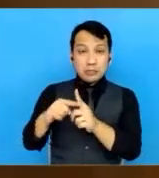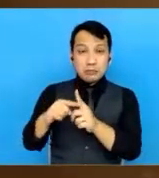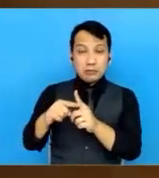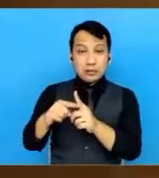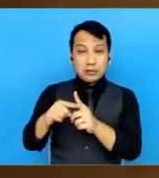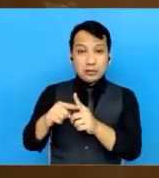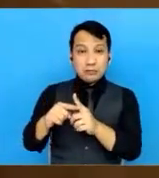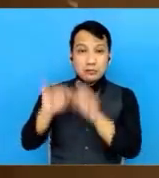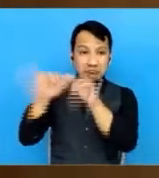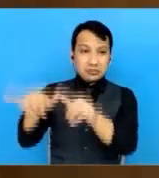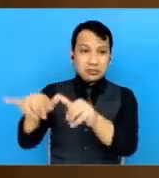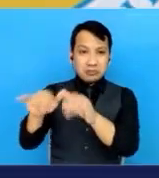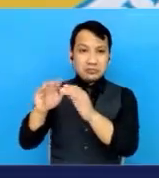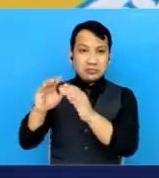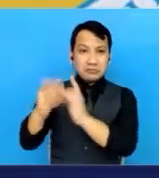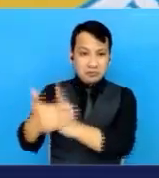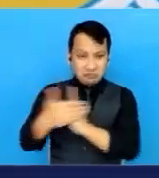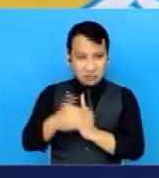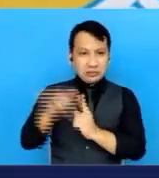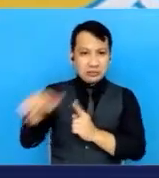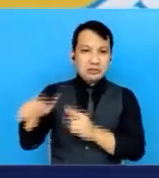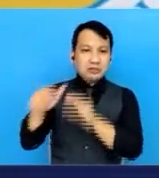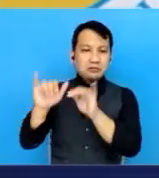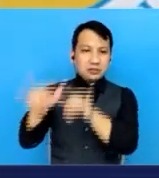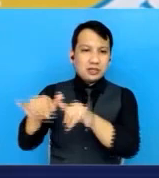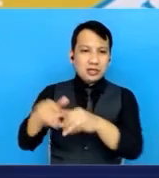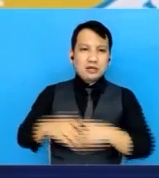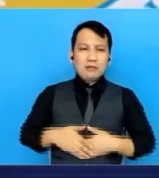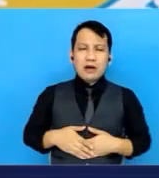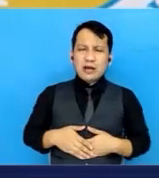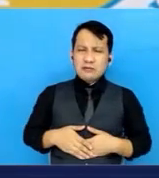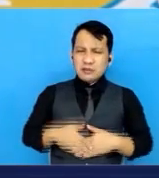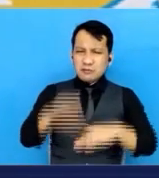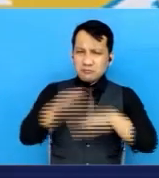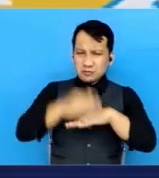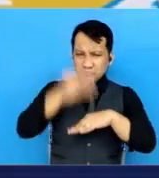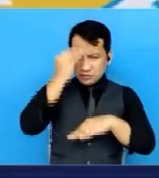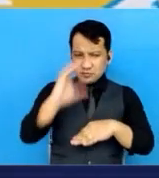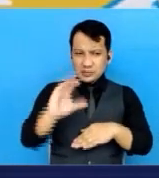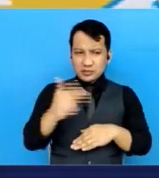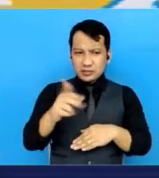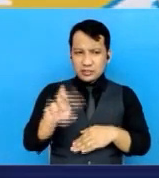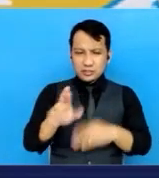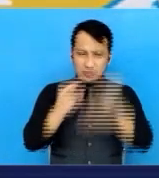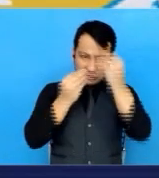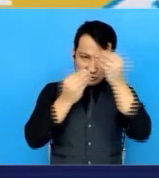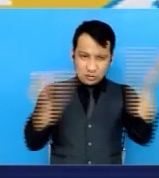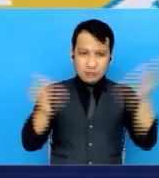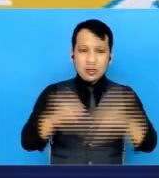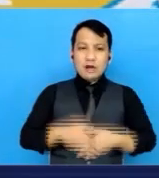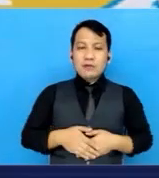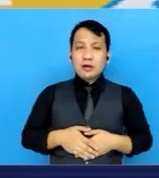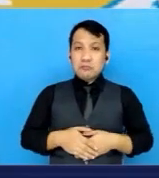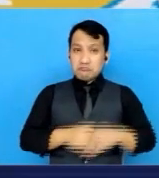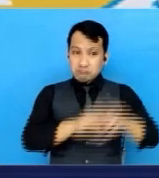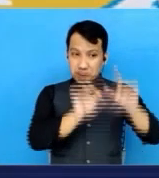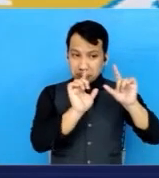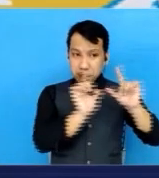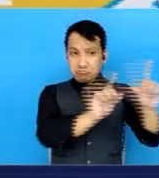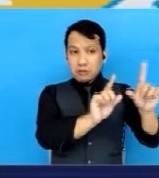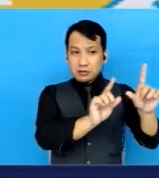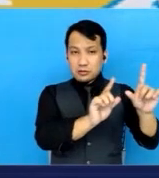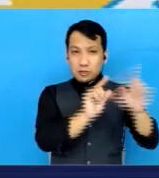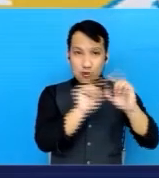maintain lang sila ng quarantine. Nagpaalala rin ang Commission on Human Rights sa gobyerno na ang pagle-label sa individual o grupo